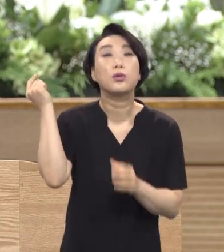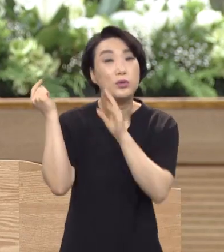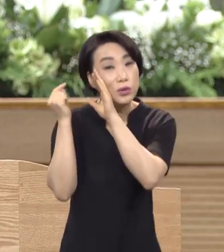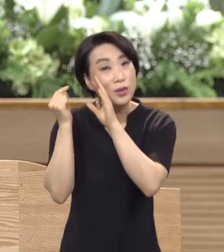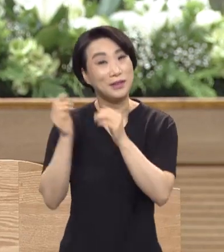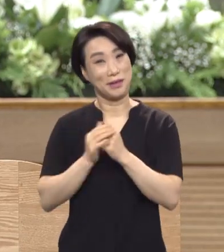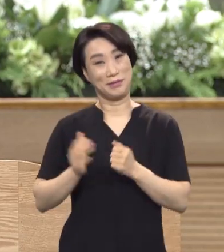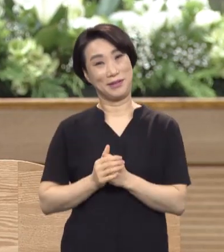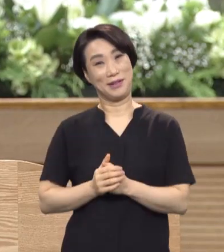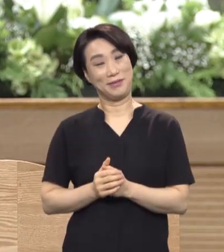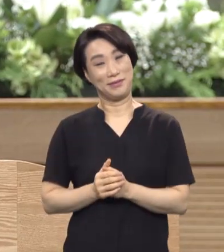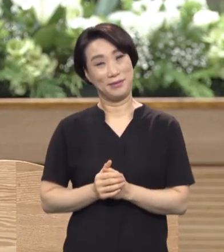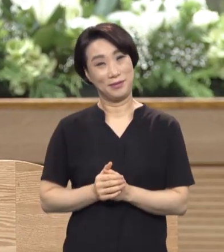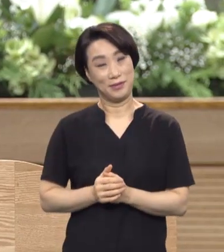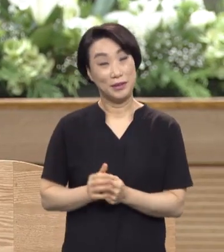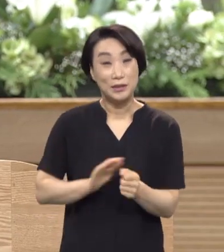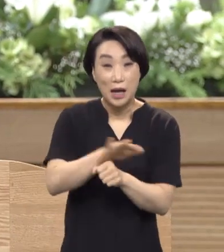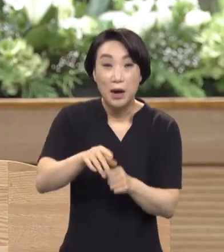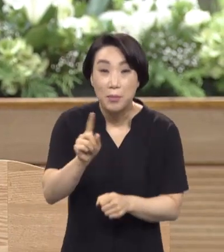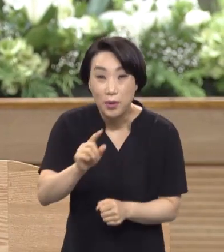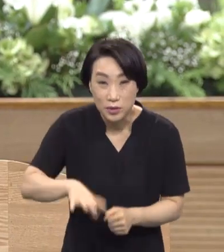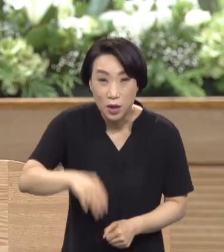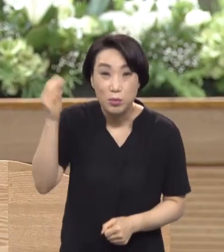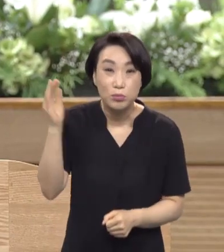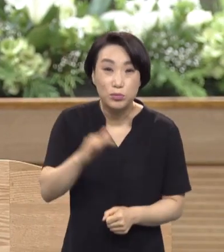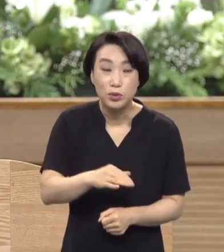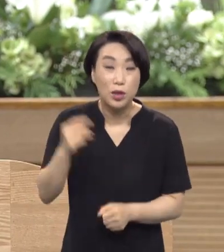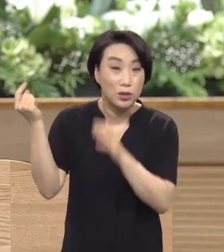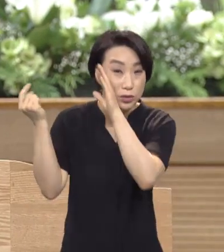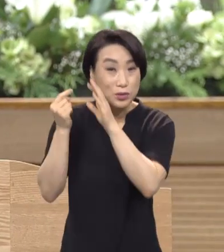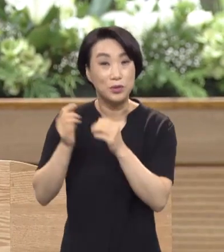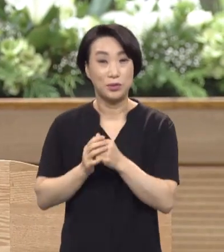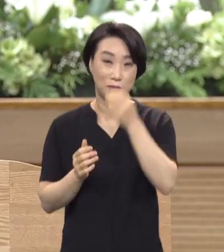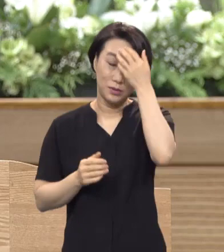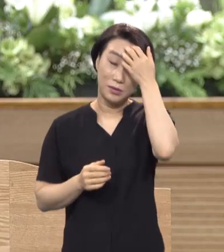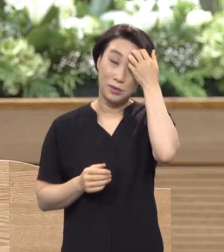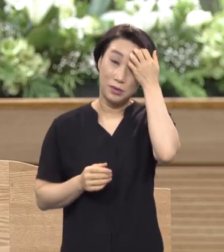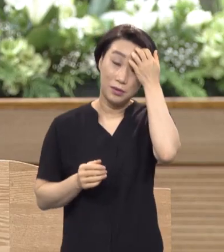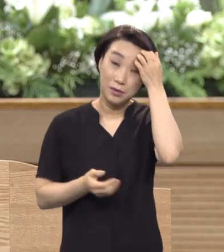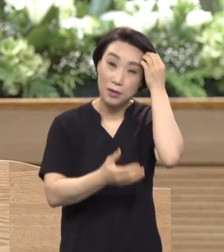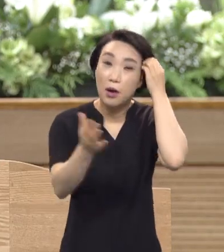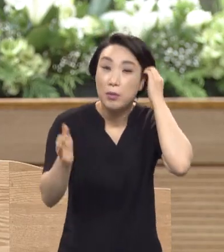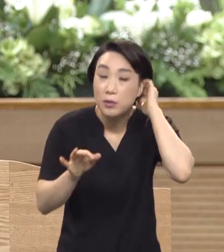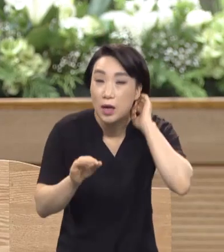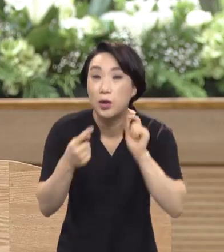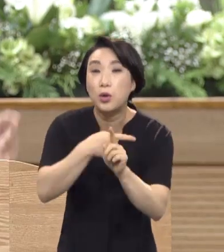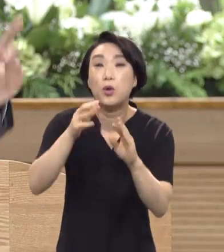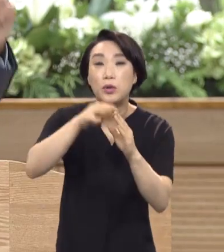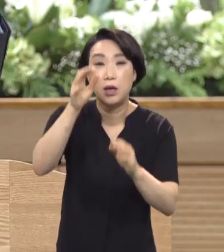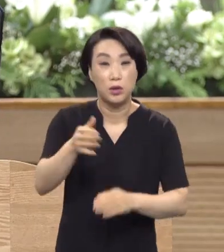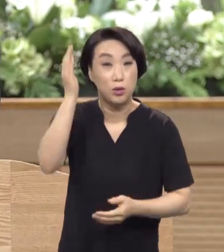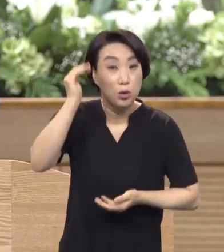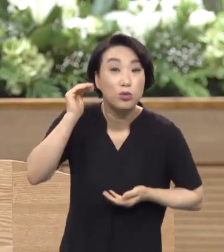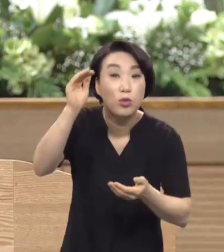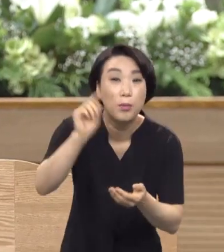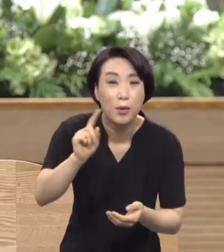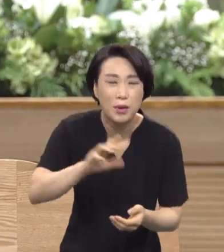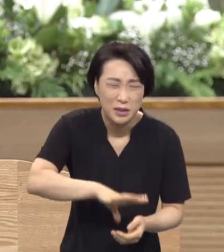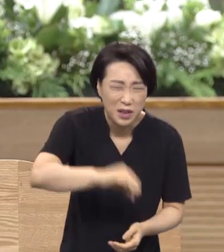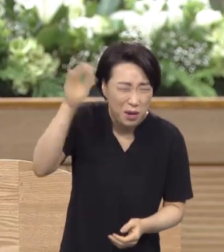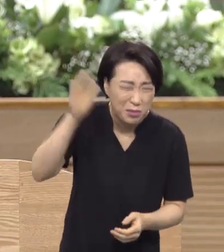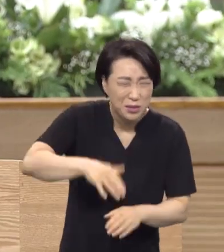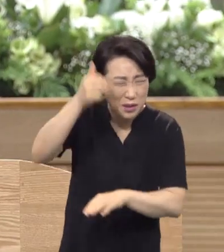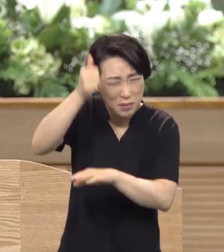소식이다. 사랑은 처음부터 들은 소식이래. 그러면 교회가 뭘 말해야 되느냐.